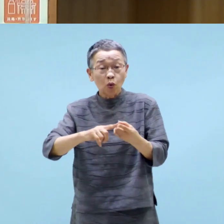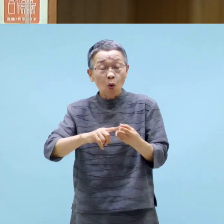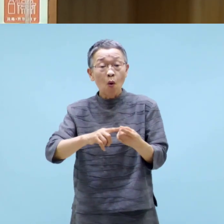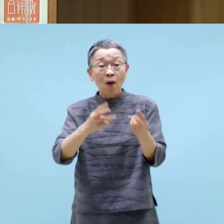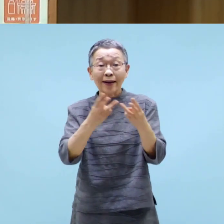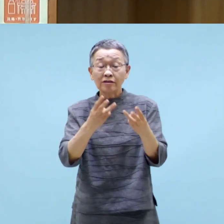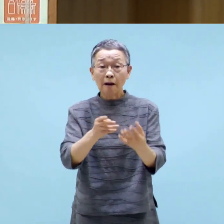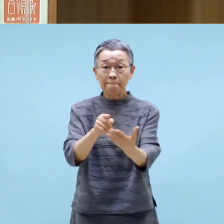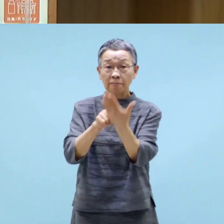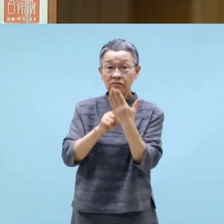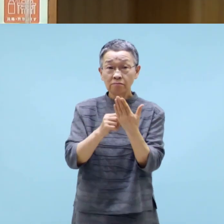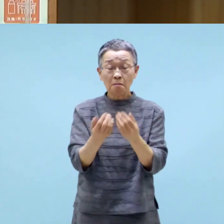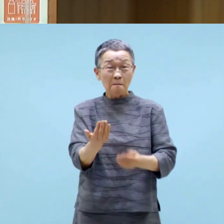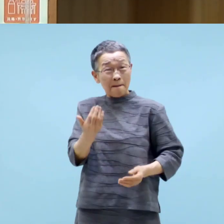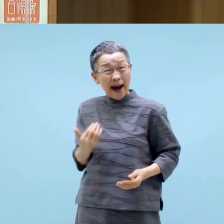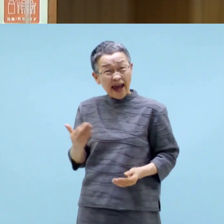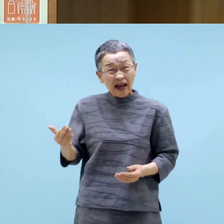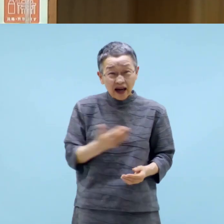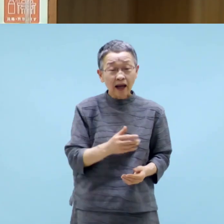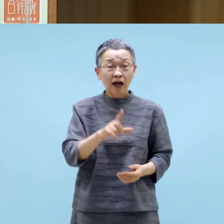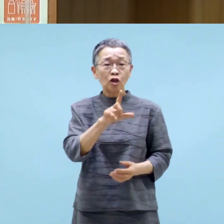あ、大体その15人って一つの、